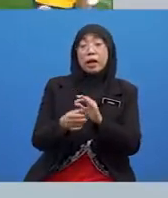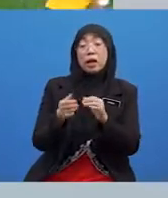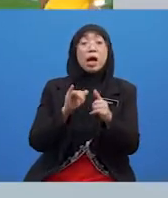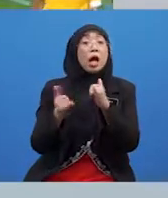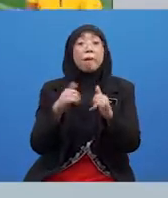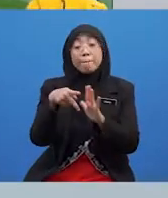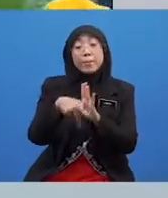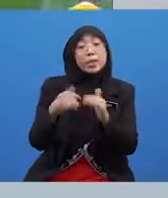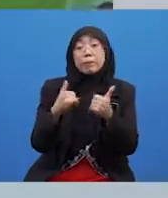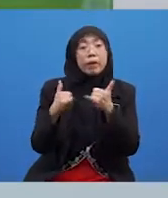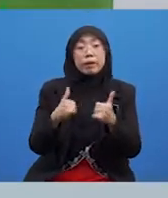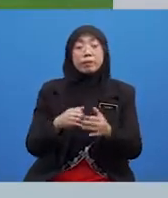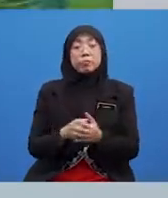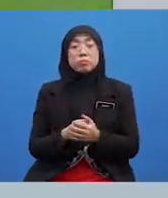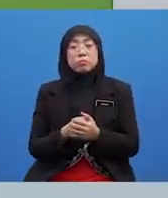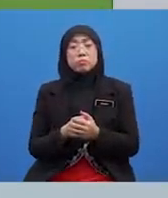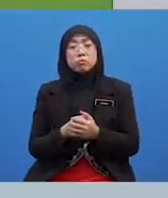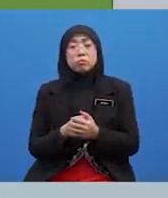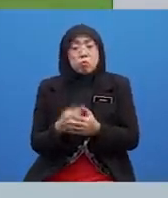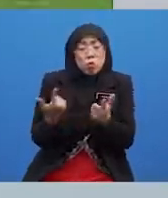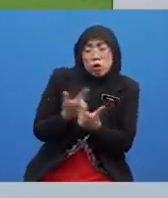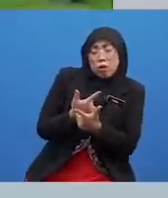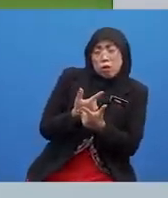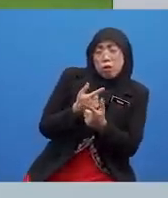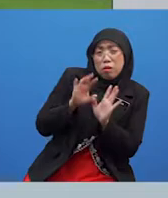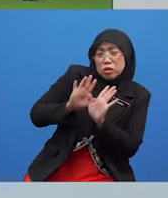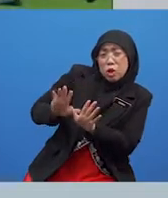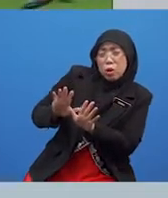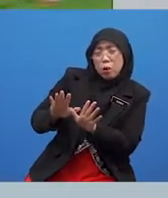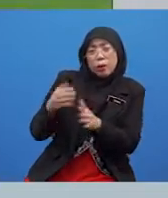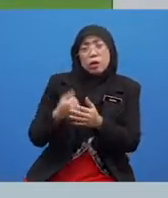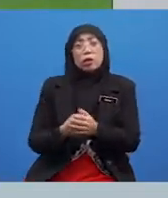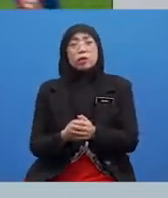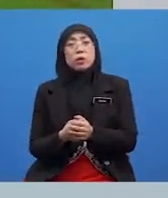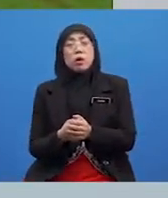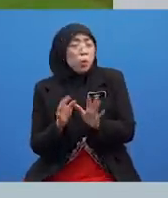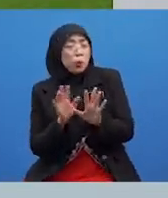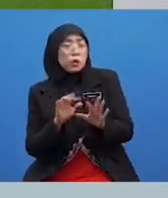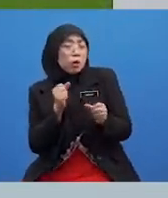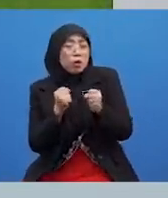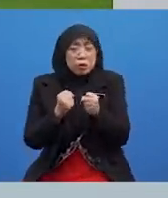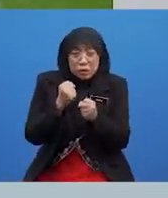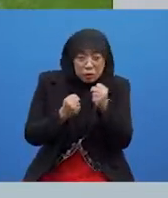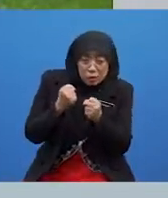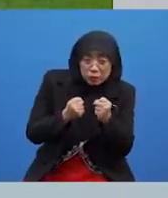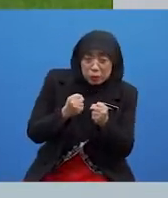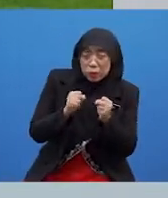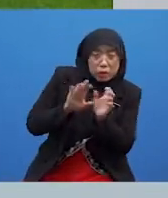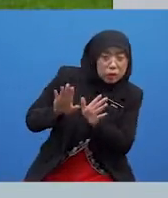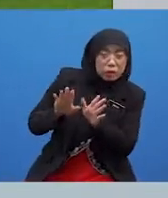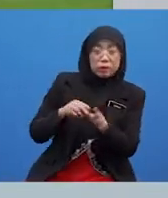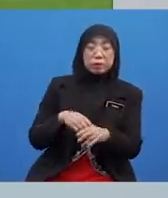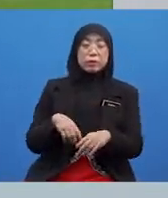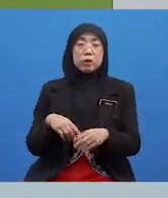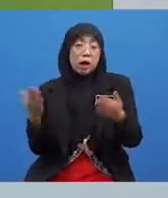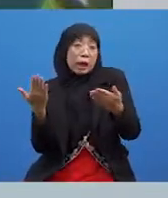pemain rugby mengelak daripada ditackle oleh pemain lain atau pemain bola sepak mengelak